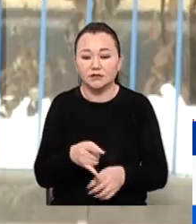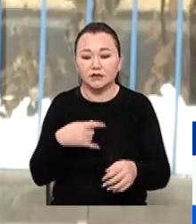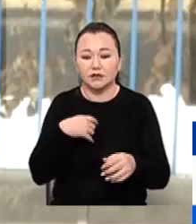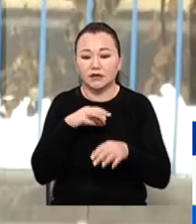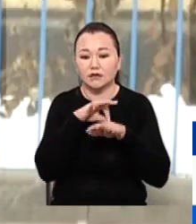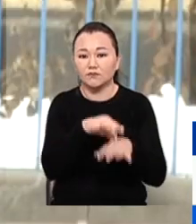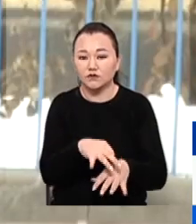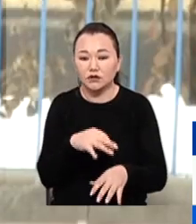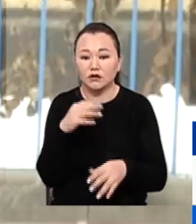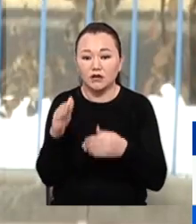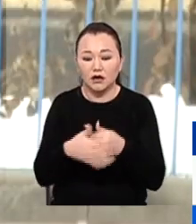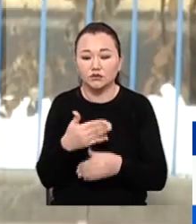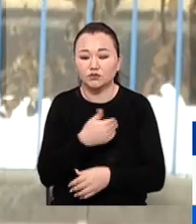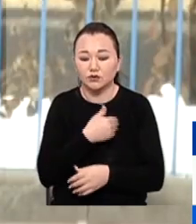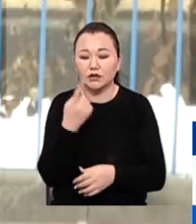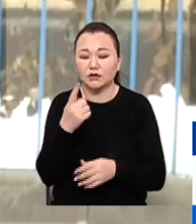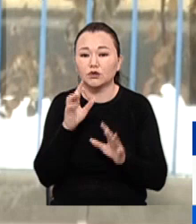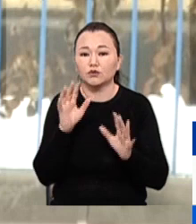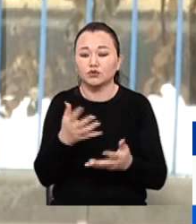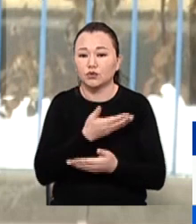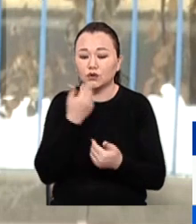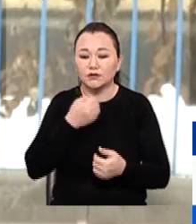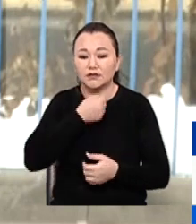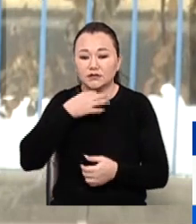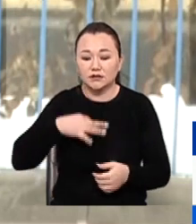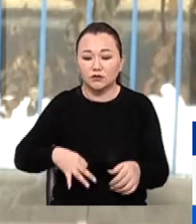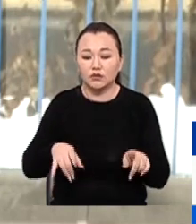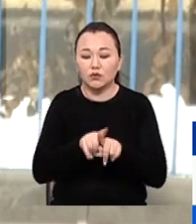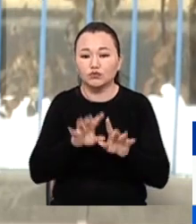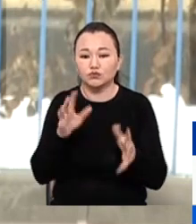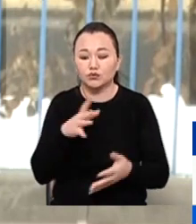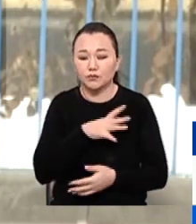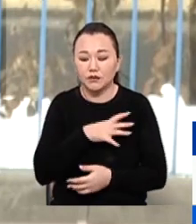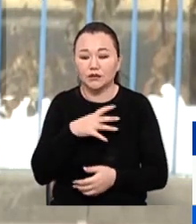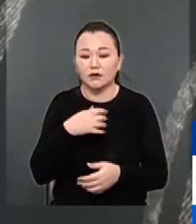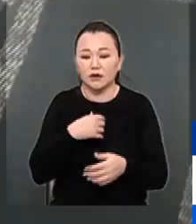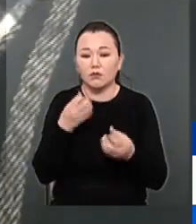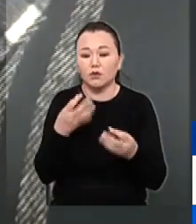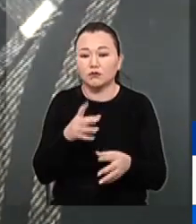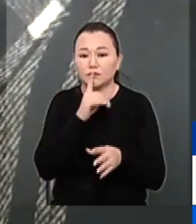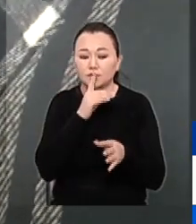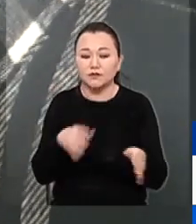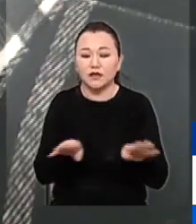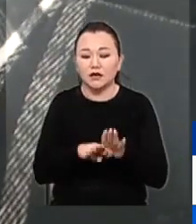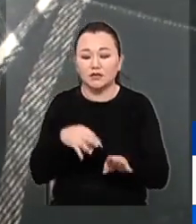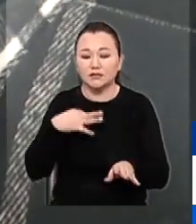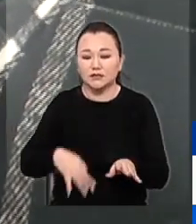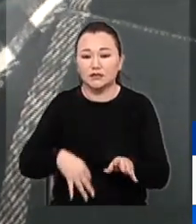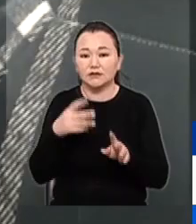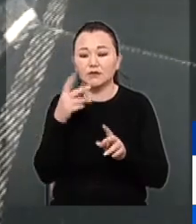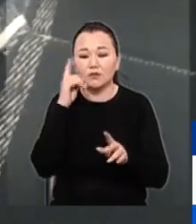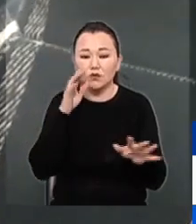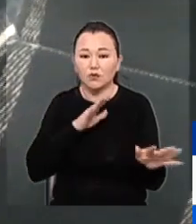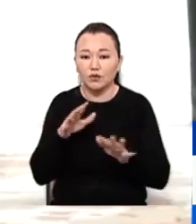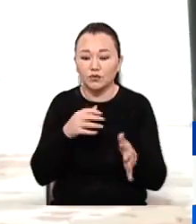бардым. Жазасын алса екен дей, бұл бірінші жағдай емес. Үлкен ұлымда да тура осындай жағдай болған, тып-тыныш жауып қойды. Нұргүл ұлын миы шайқалғанға